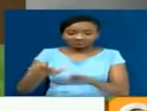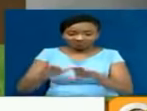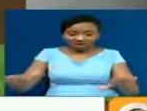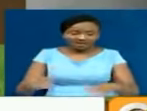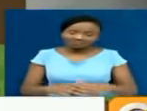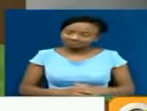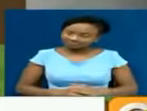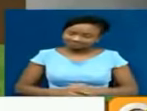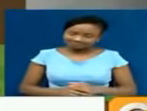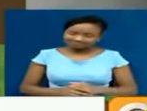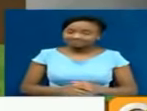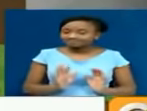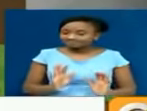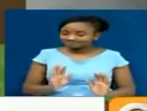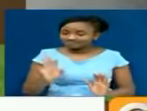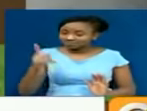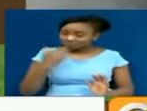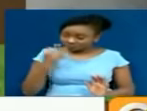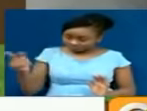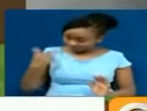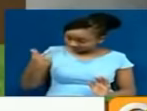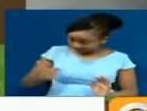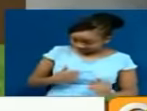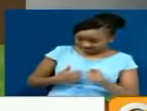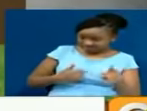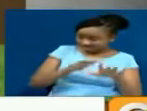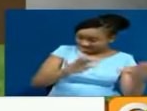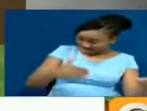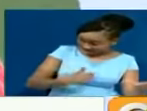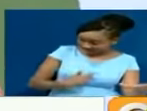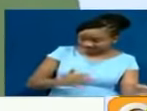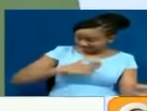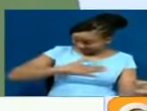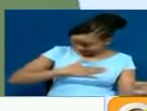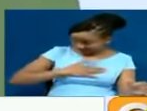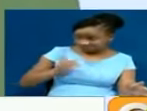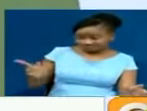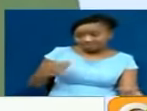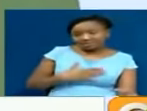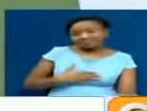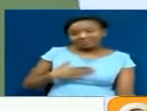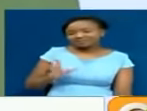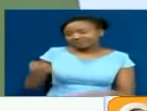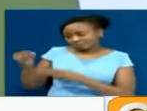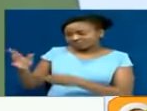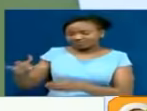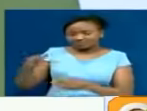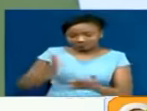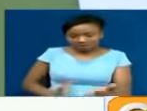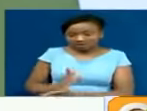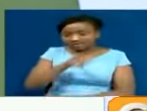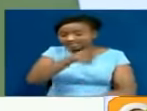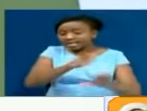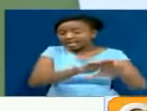kwa sababu nyinyi mumesema hiyo shamba iko na ni yangu. Sasa mimi nawapatia authority.